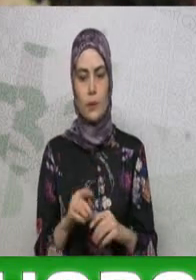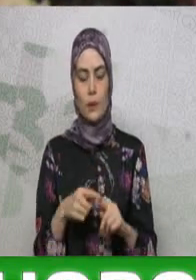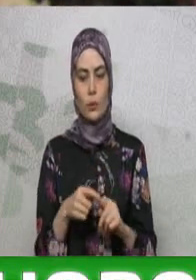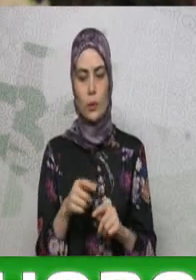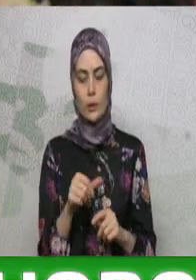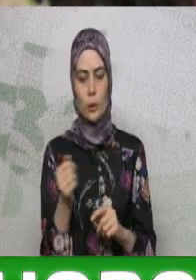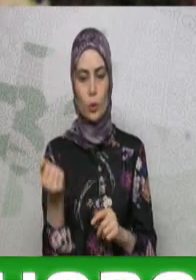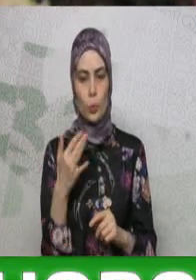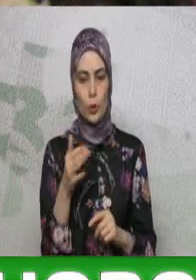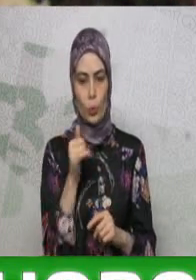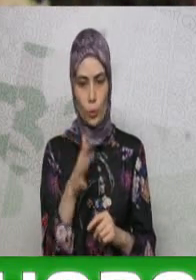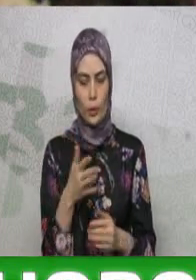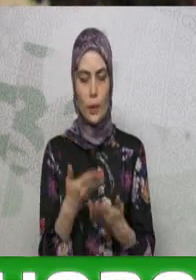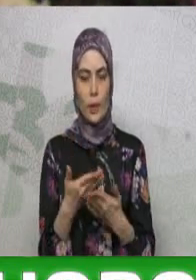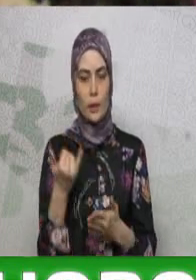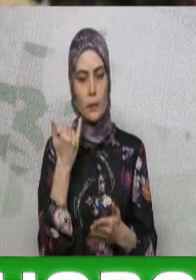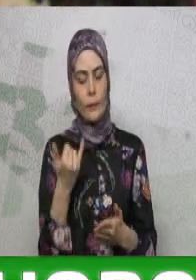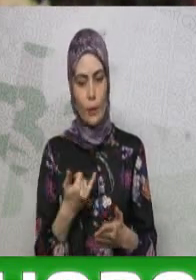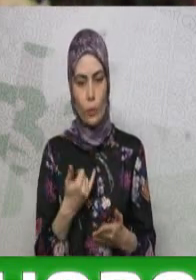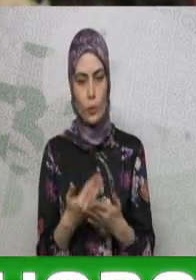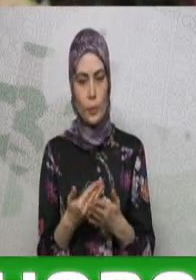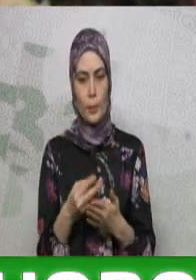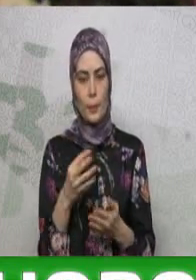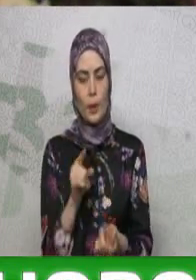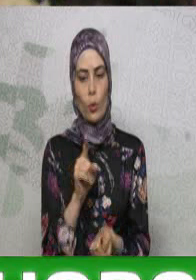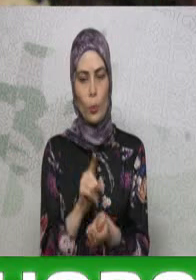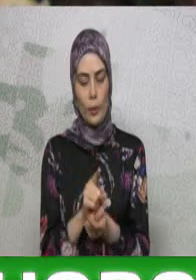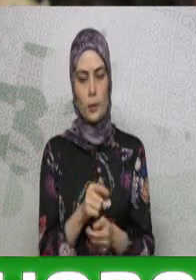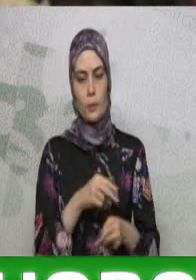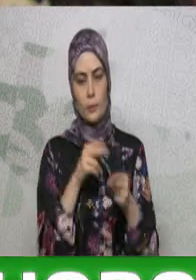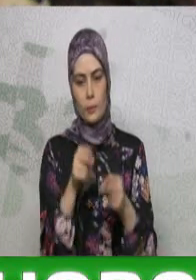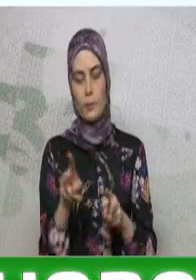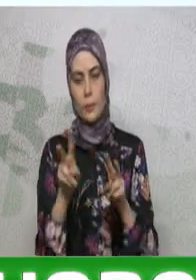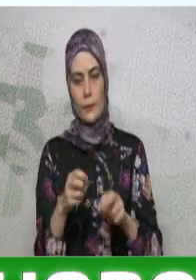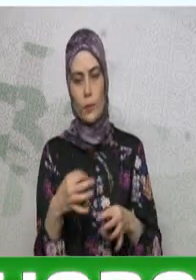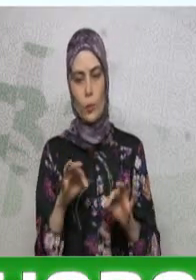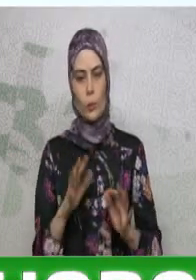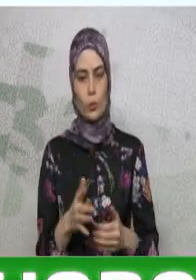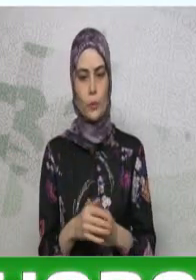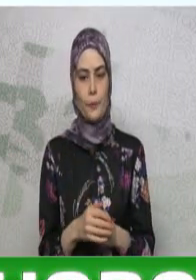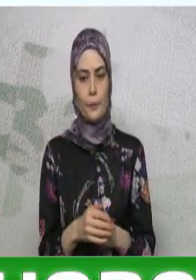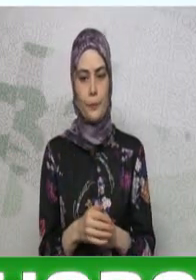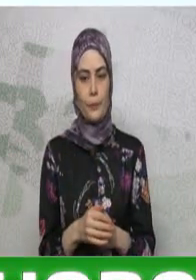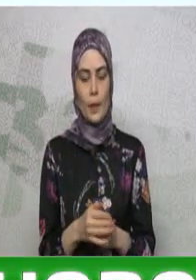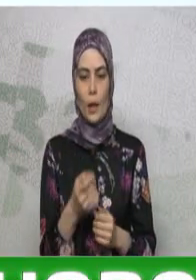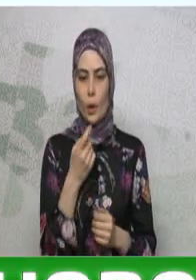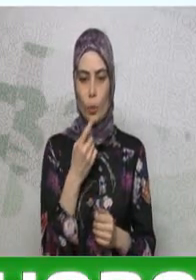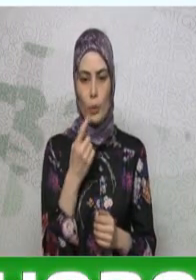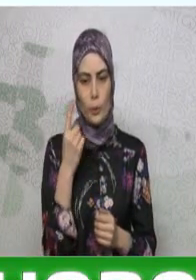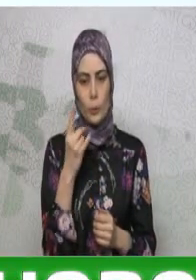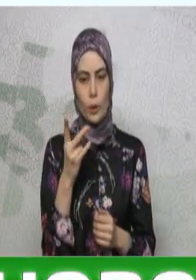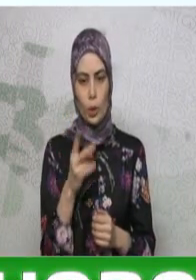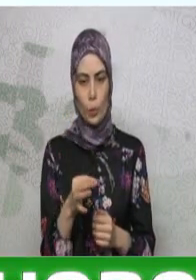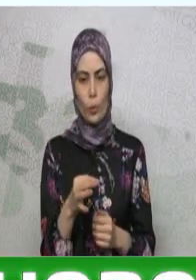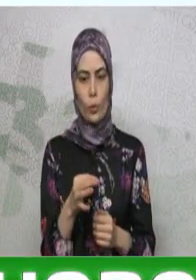смс-сообщение поступает, либо звонок, мы обязаны отреагировать в любом случае. Трудно представить, но негативные